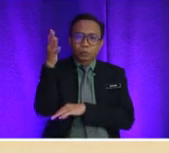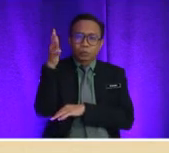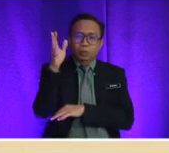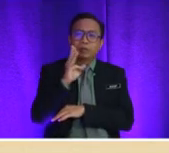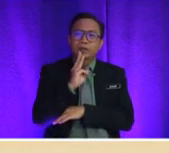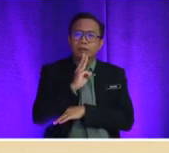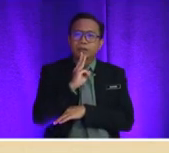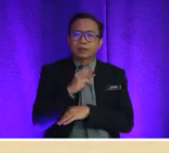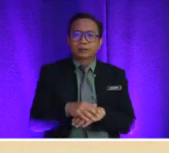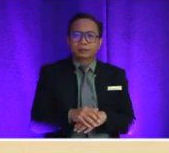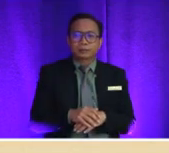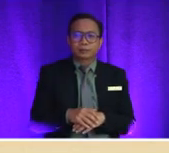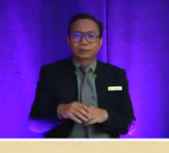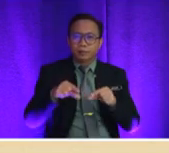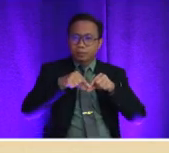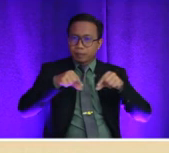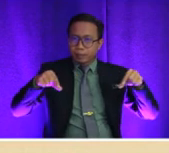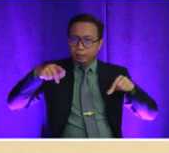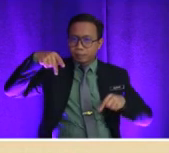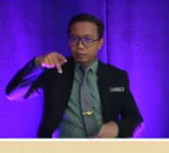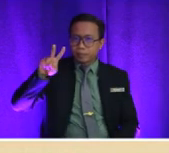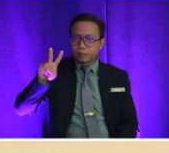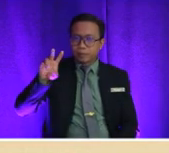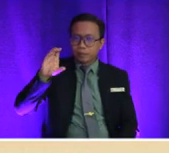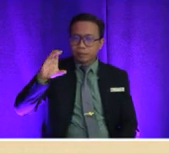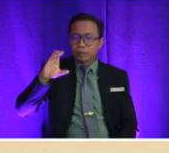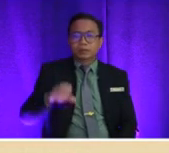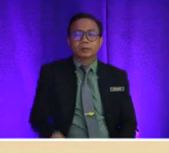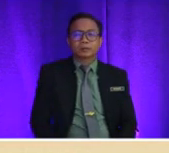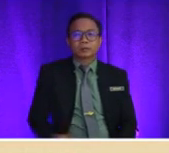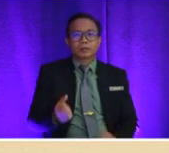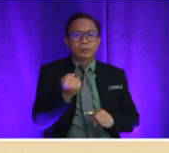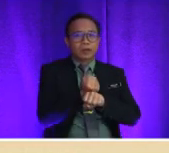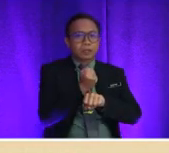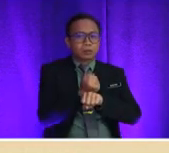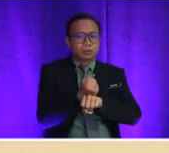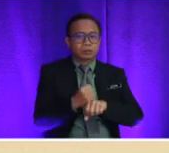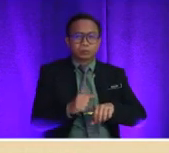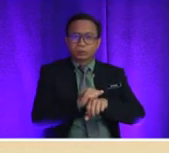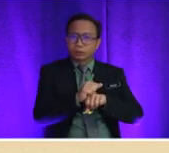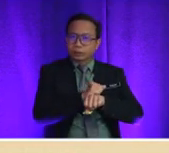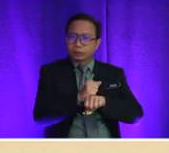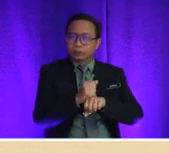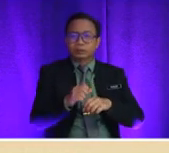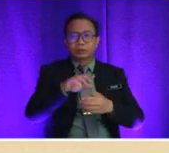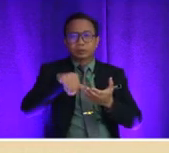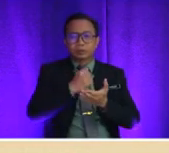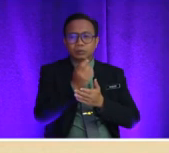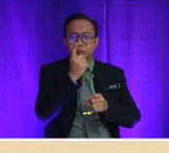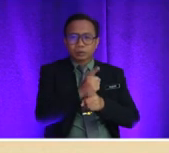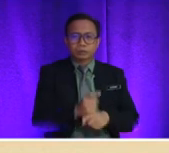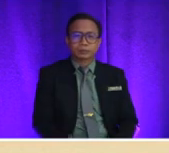lebar sama depan pvc ataupun Batu Licin serpihan Pasu pecah nah ini semua betul oke